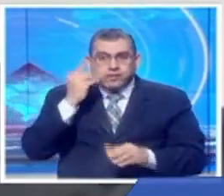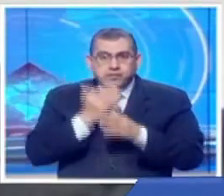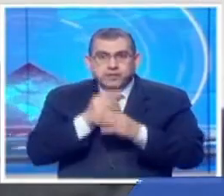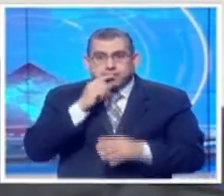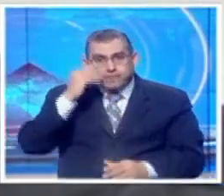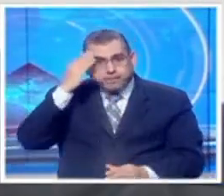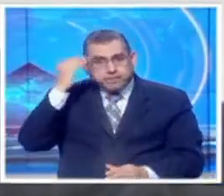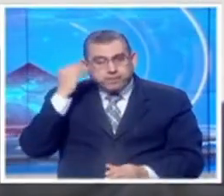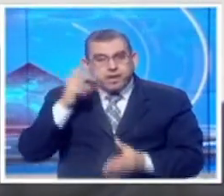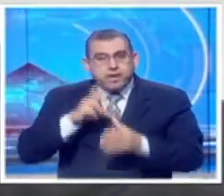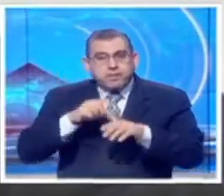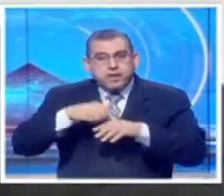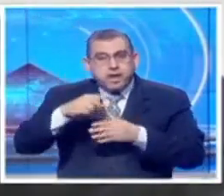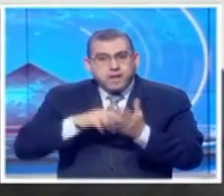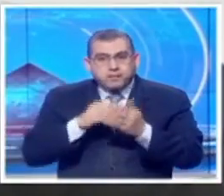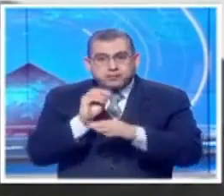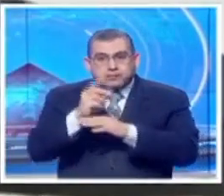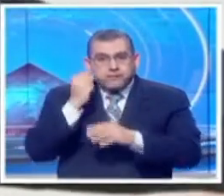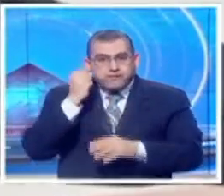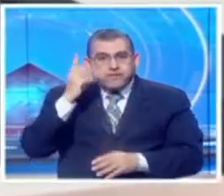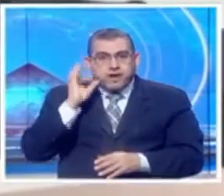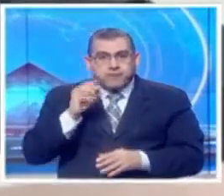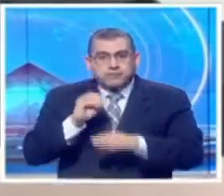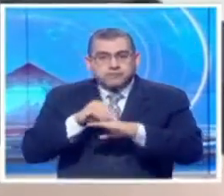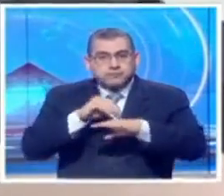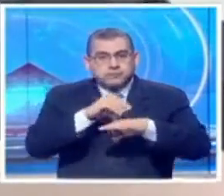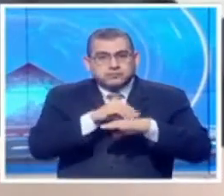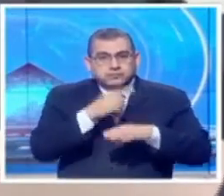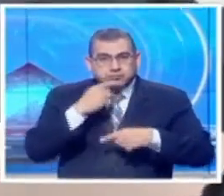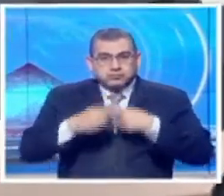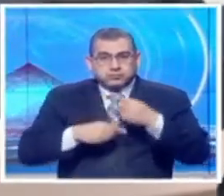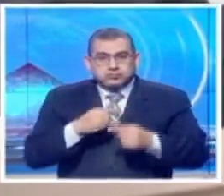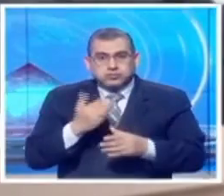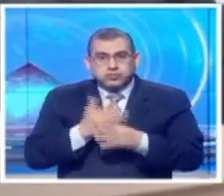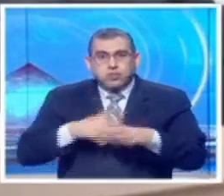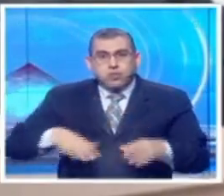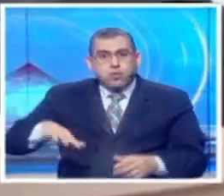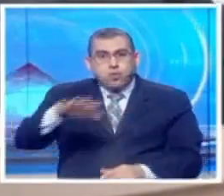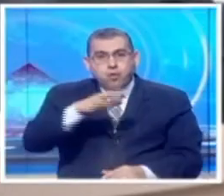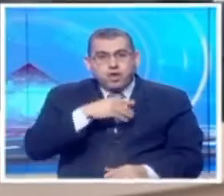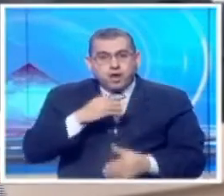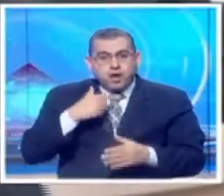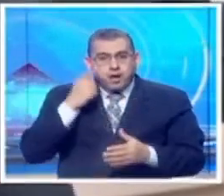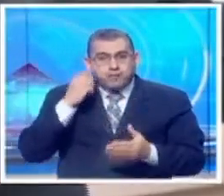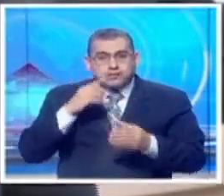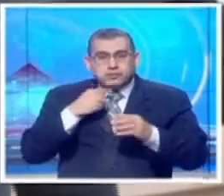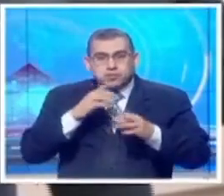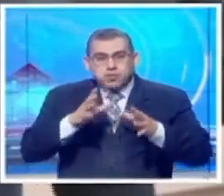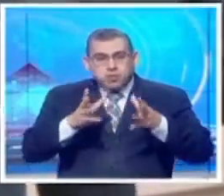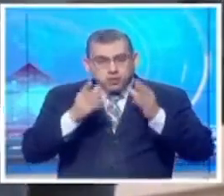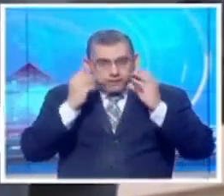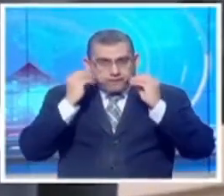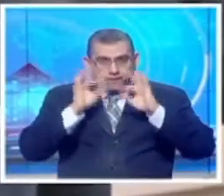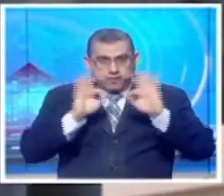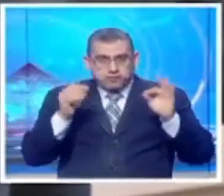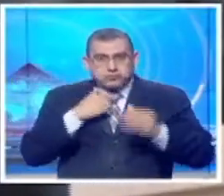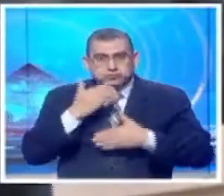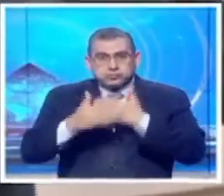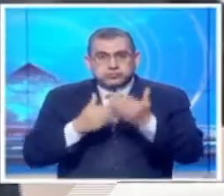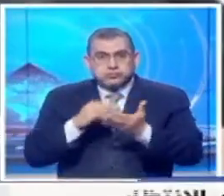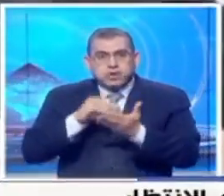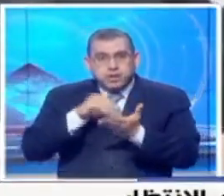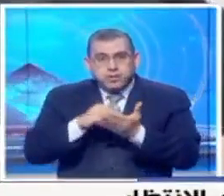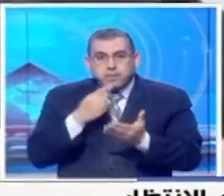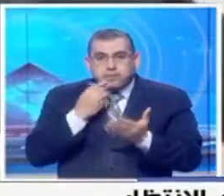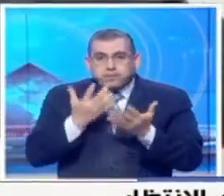المرض والاعراض بتاعته، لان في الاول الاعراض بتاعته محدش كلنا عانينا في الاول عموما عبال ما تشخصنا، لان الاعراض في الاول بتبقى بسيطه